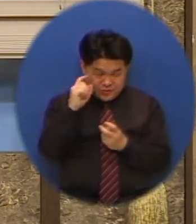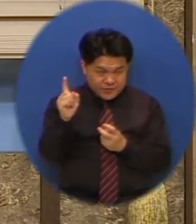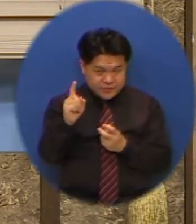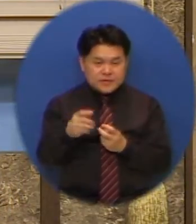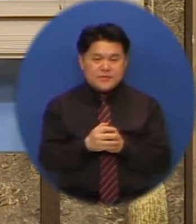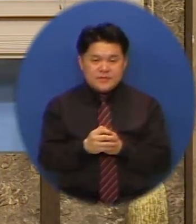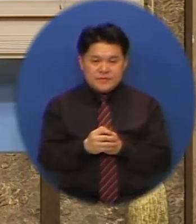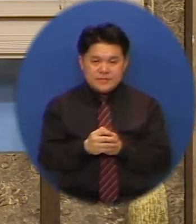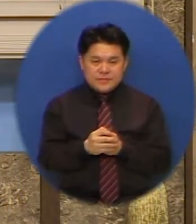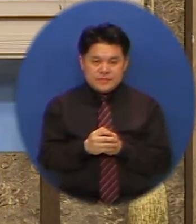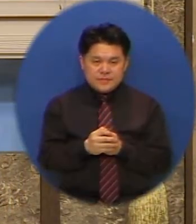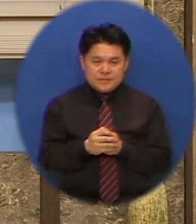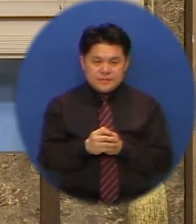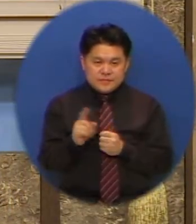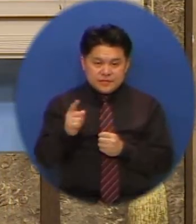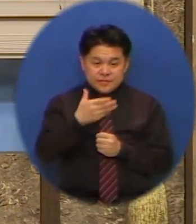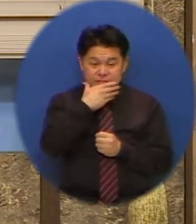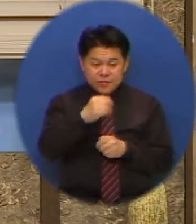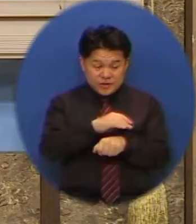새로운 방법으로